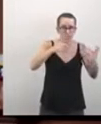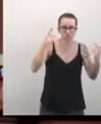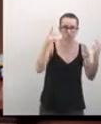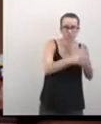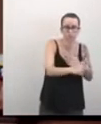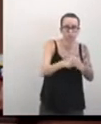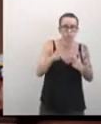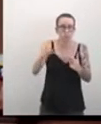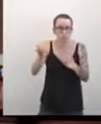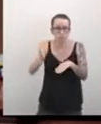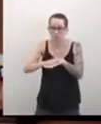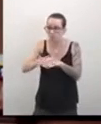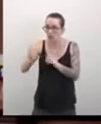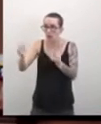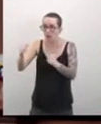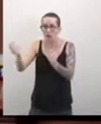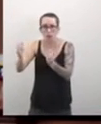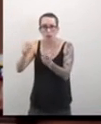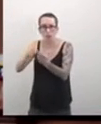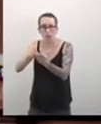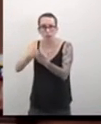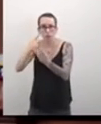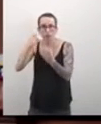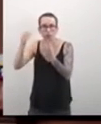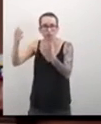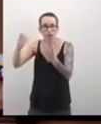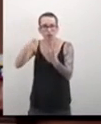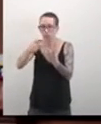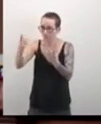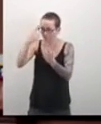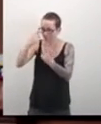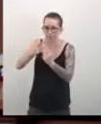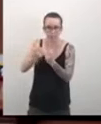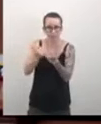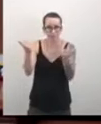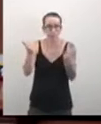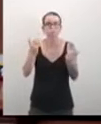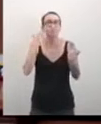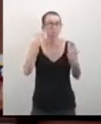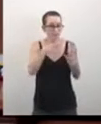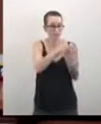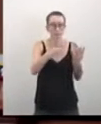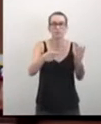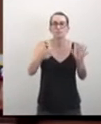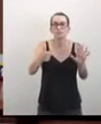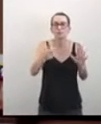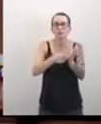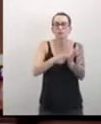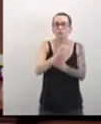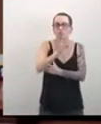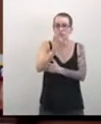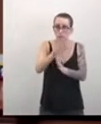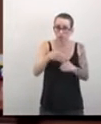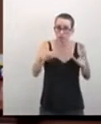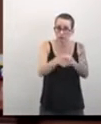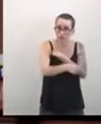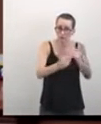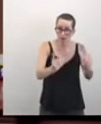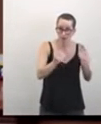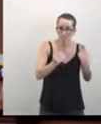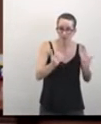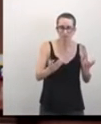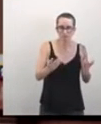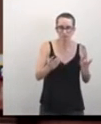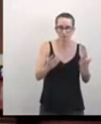climat. Et au rythme actuel, si les 6 banques françaises continuaient de financer l'économie comme telle, comme elles le font aujourd'hui,